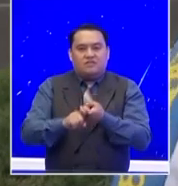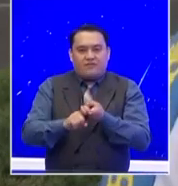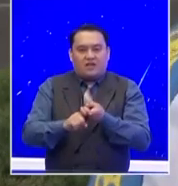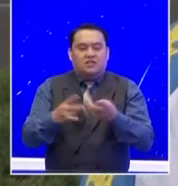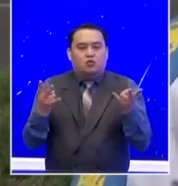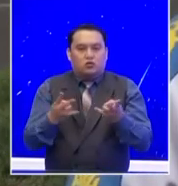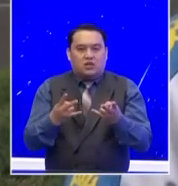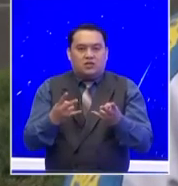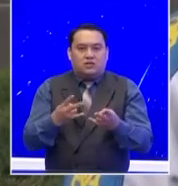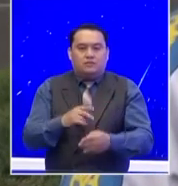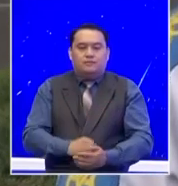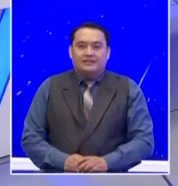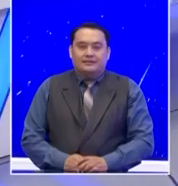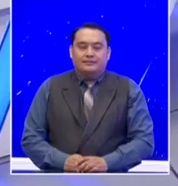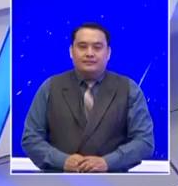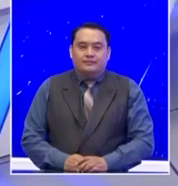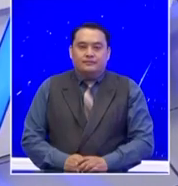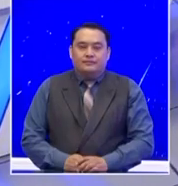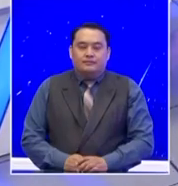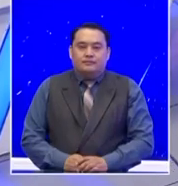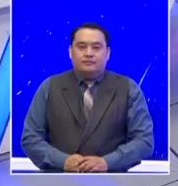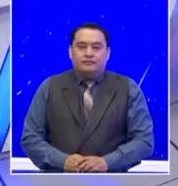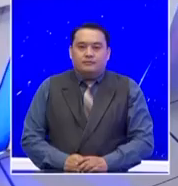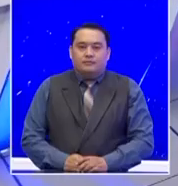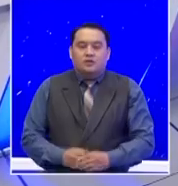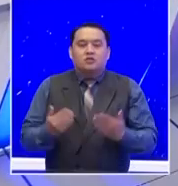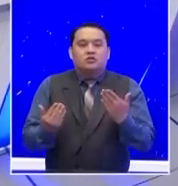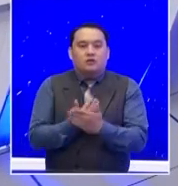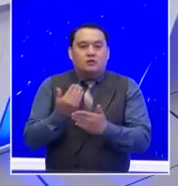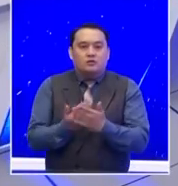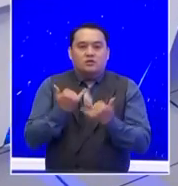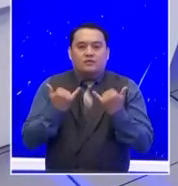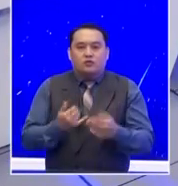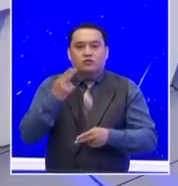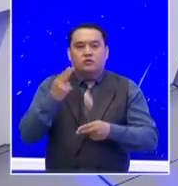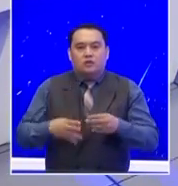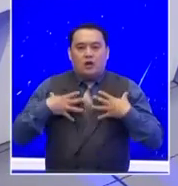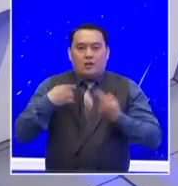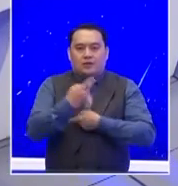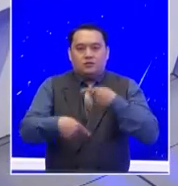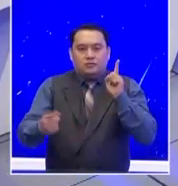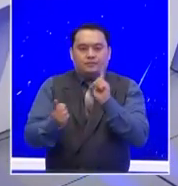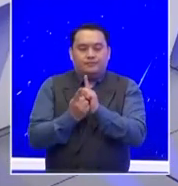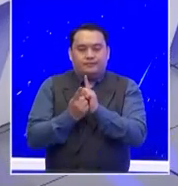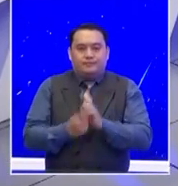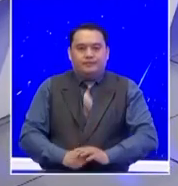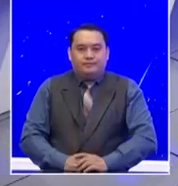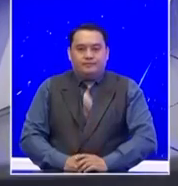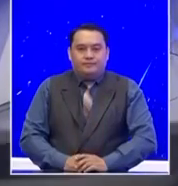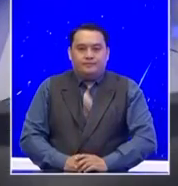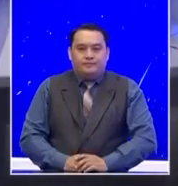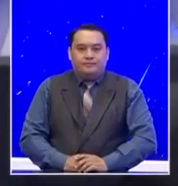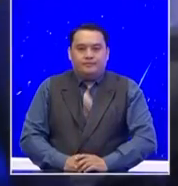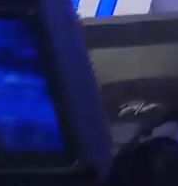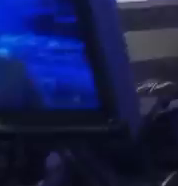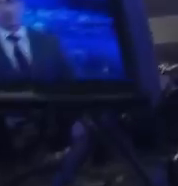чтобы была крепкая. Такова была информационная картина дня. Спасибо за внимание. До свидания.